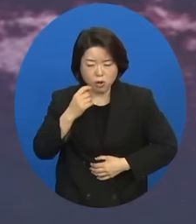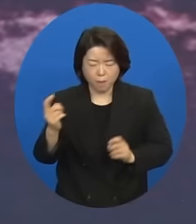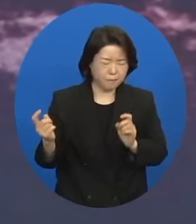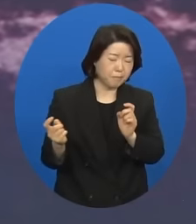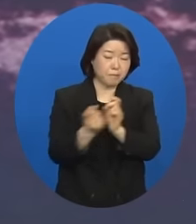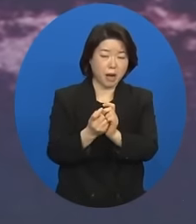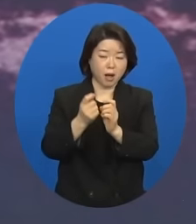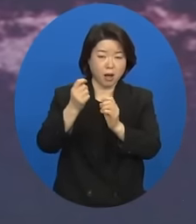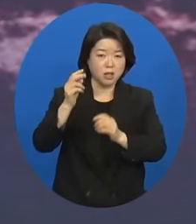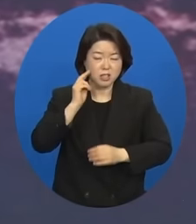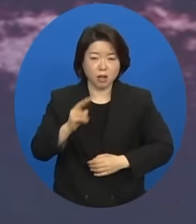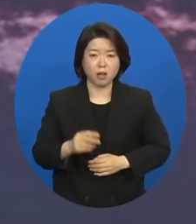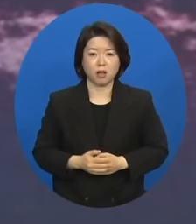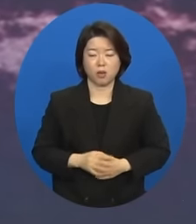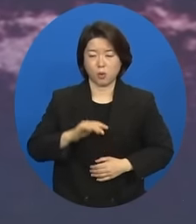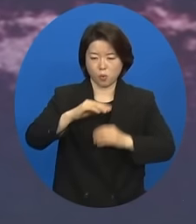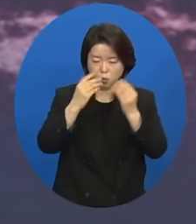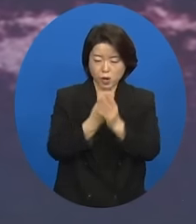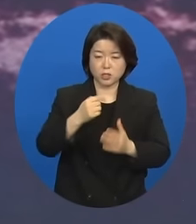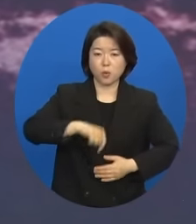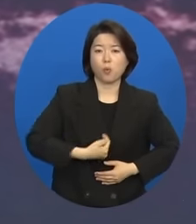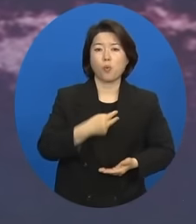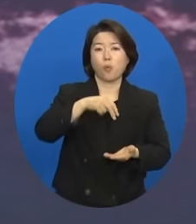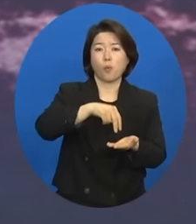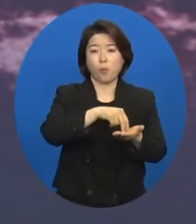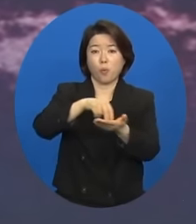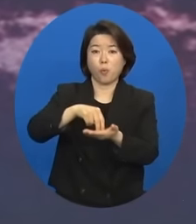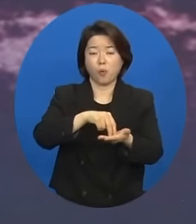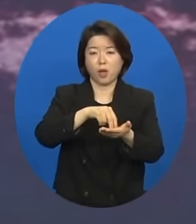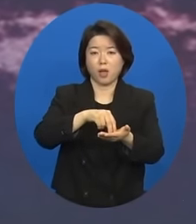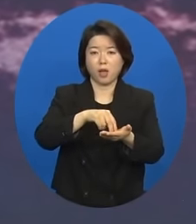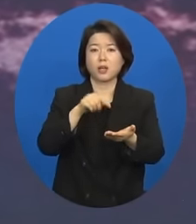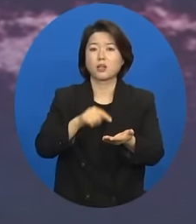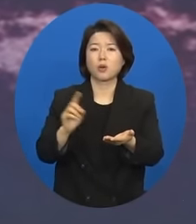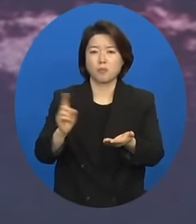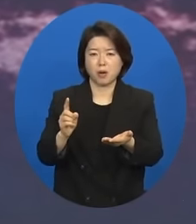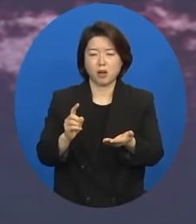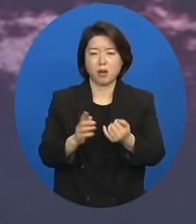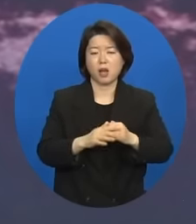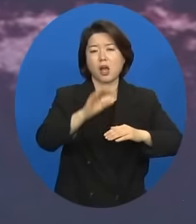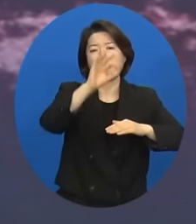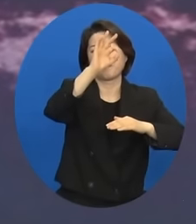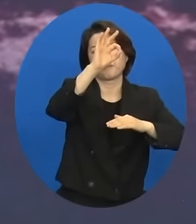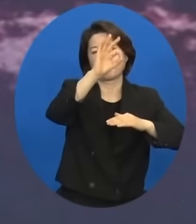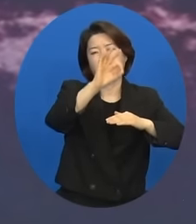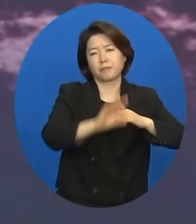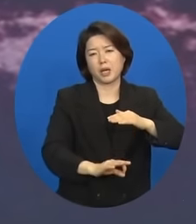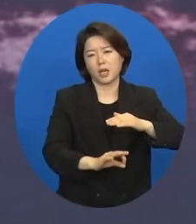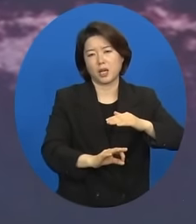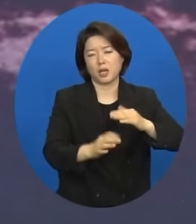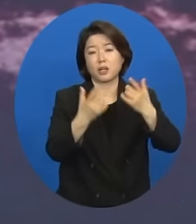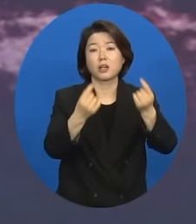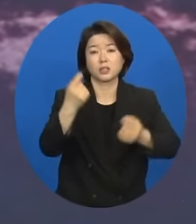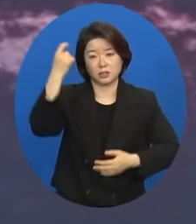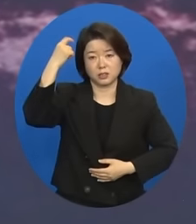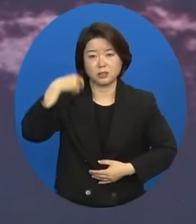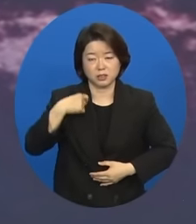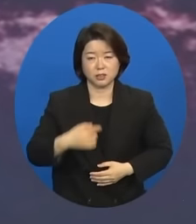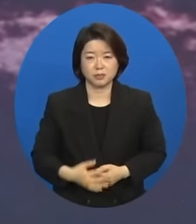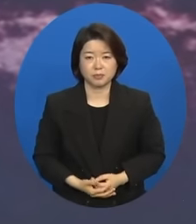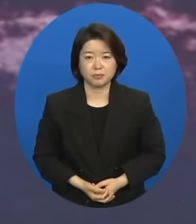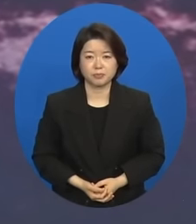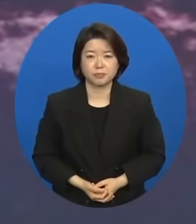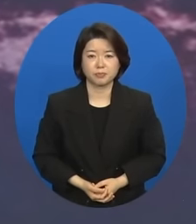완전히 혼자 남겨진 겁니다 오늘 표현에 뭐 위하면 뭐예요 해가 진 거죠 해가 진